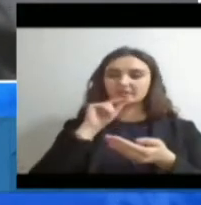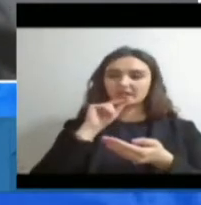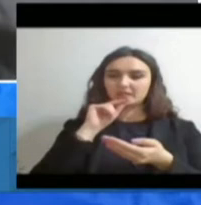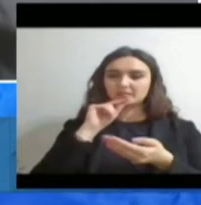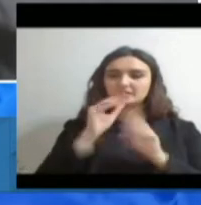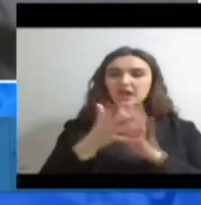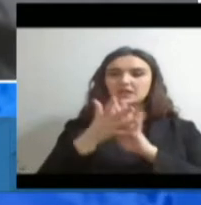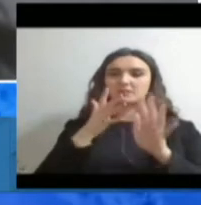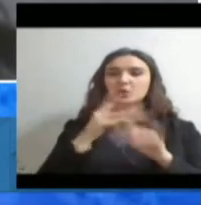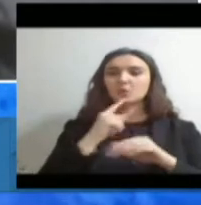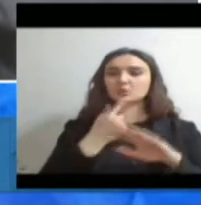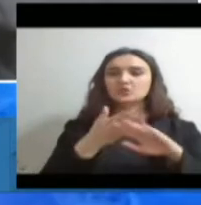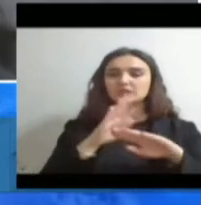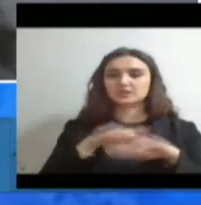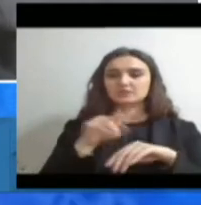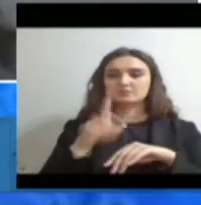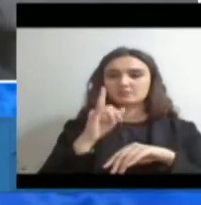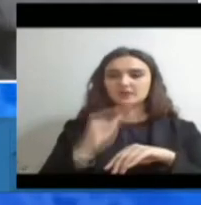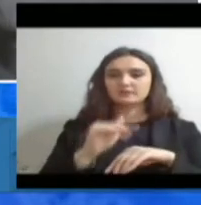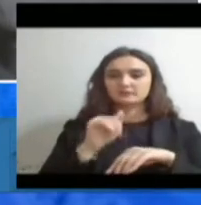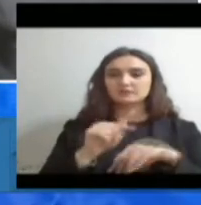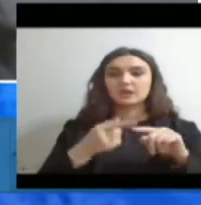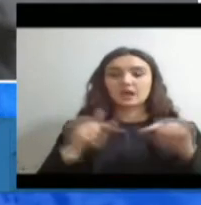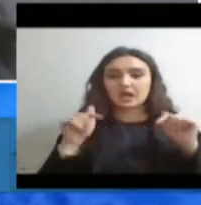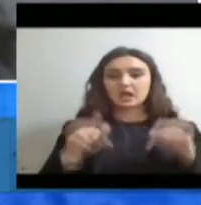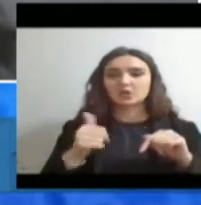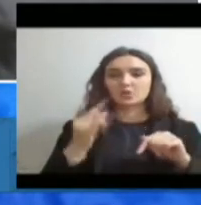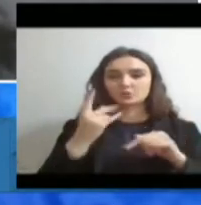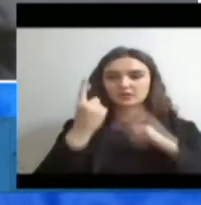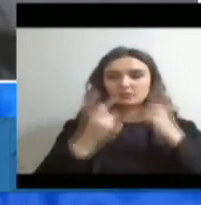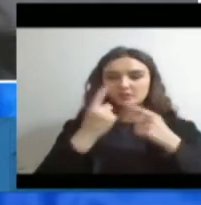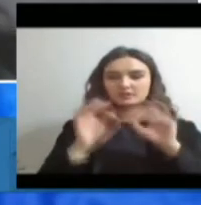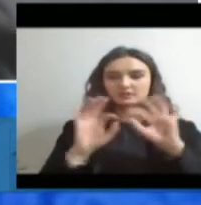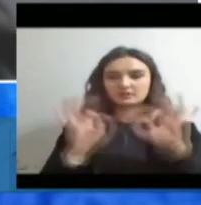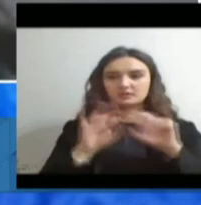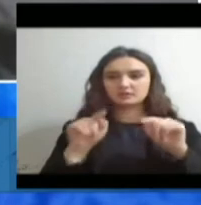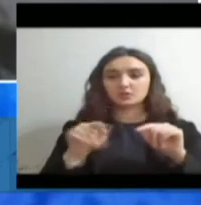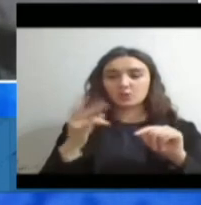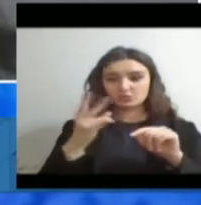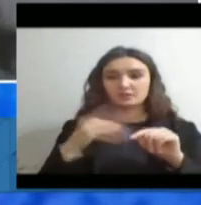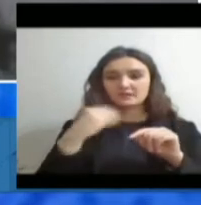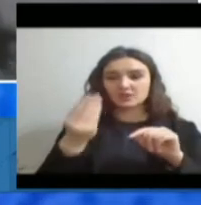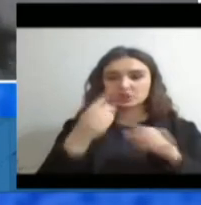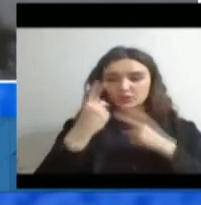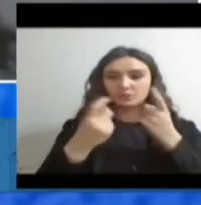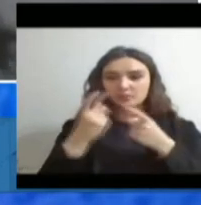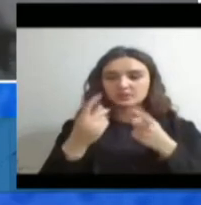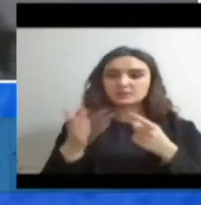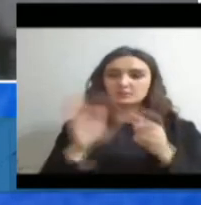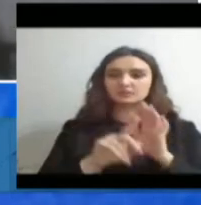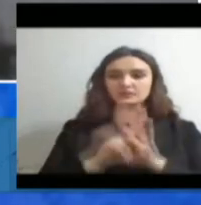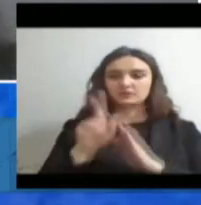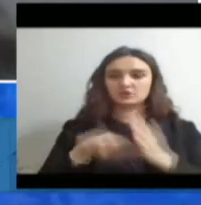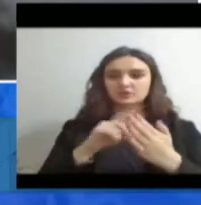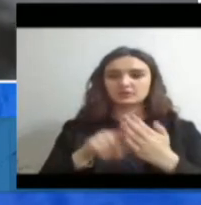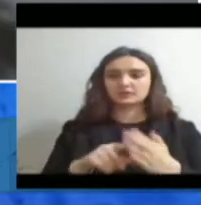რომ უჭირს ბავშვს, აი აქ როგორ მივაწოდოთ ინფორმაცია? უნდა მივაწოდოთ, მოდით ჯერ აქედან დავსვათ საკითხი,